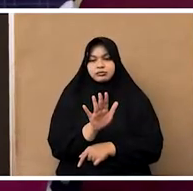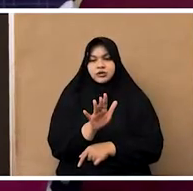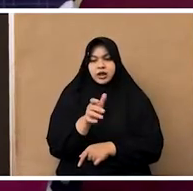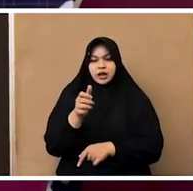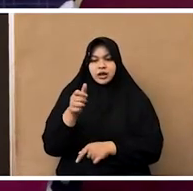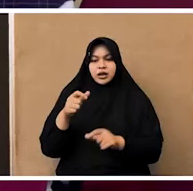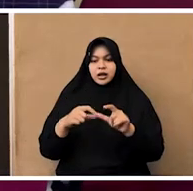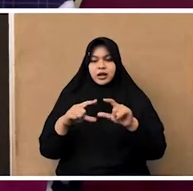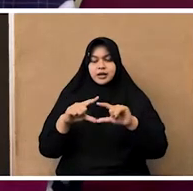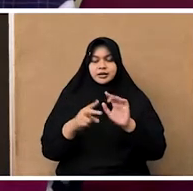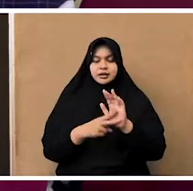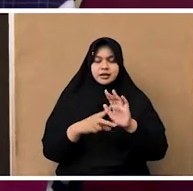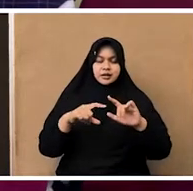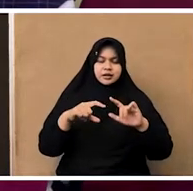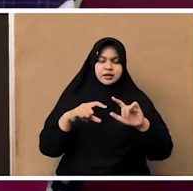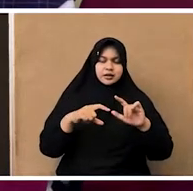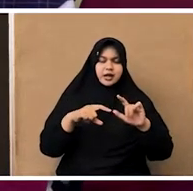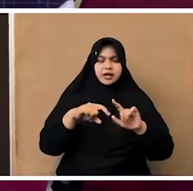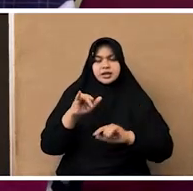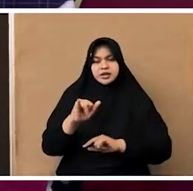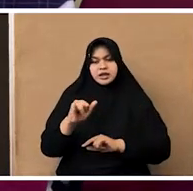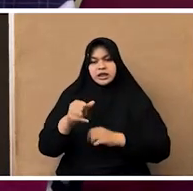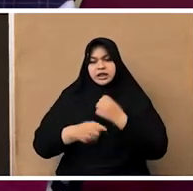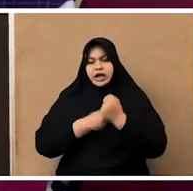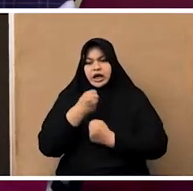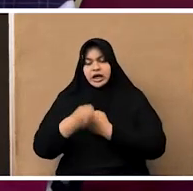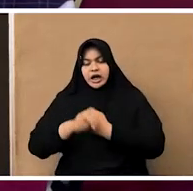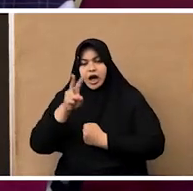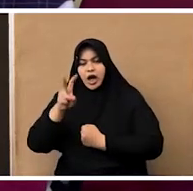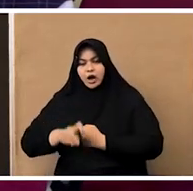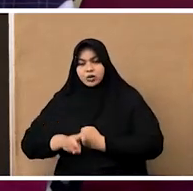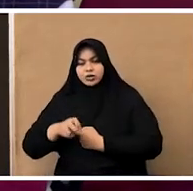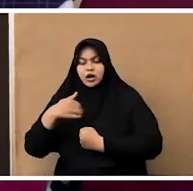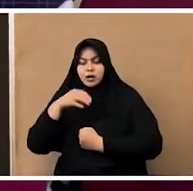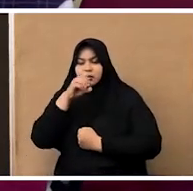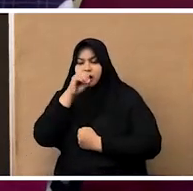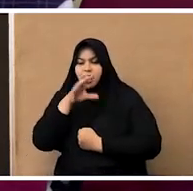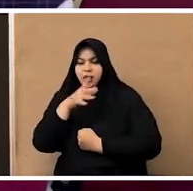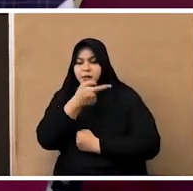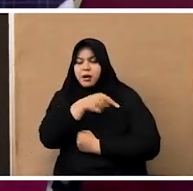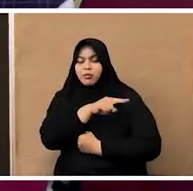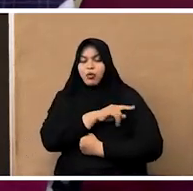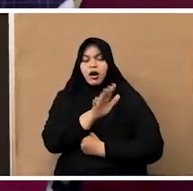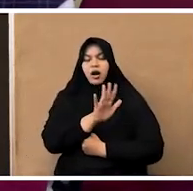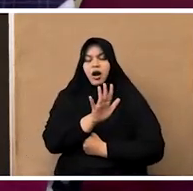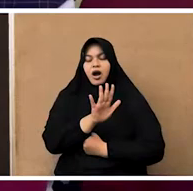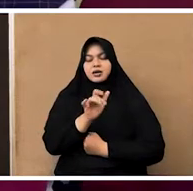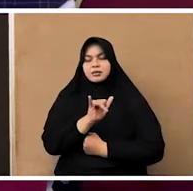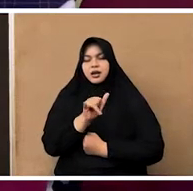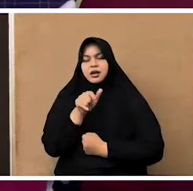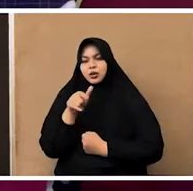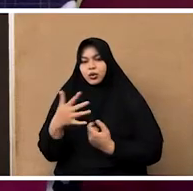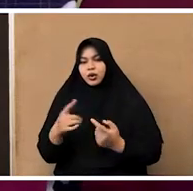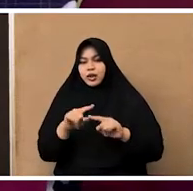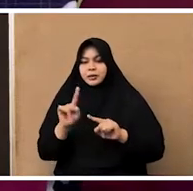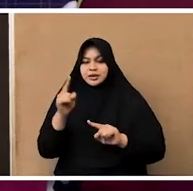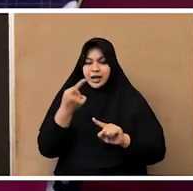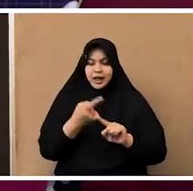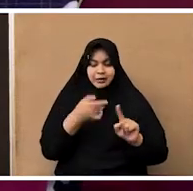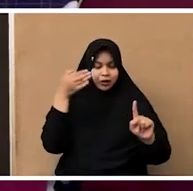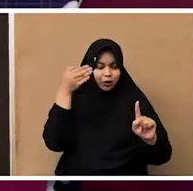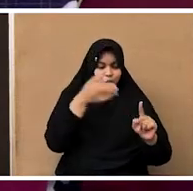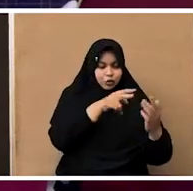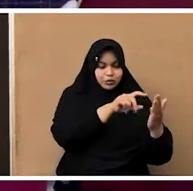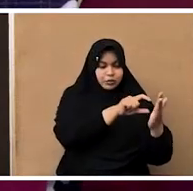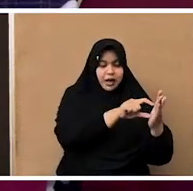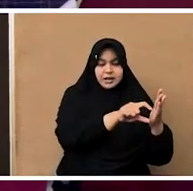tindakan itu basisnya adalah apa ya harus ada pernyataan kemampuan tidak selalu seperti itu cuman kalau sekali lagi mengacu